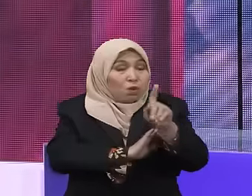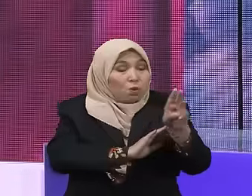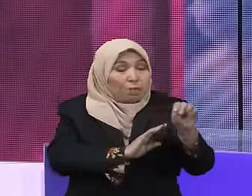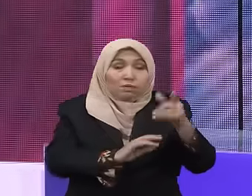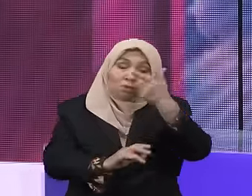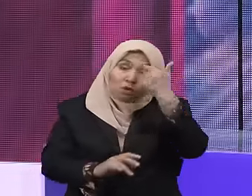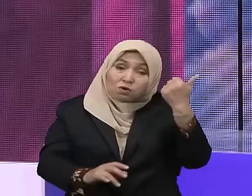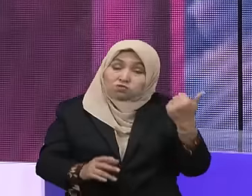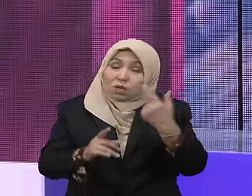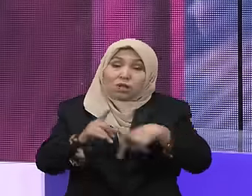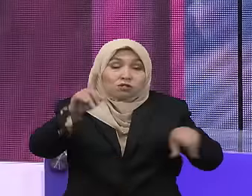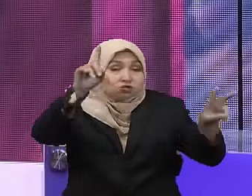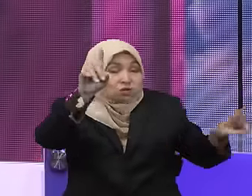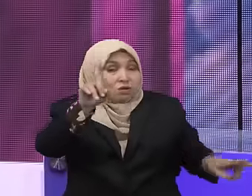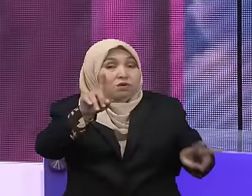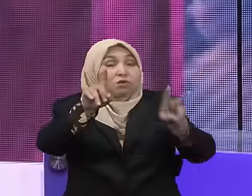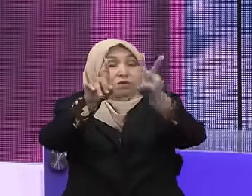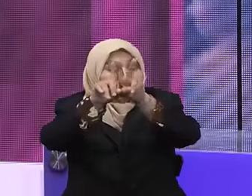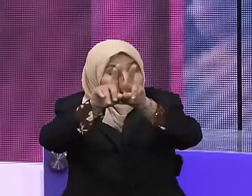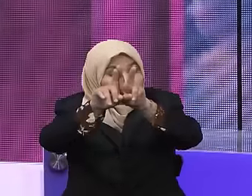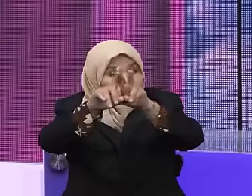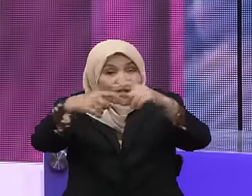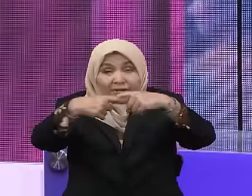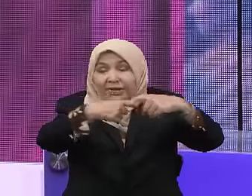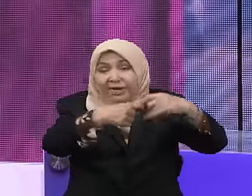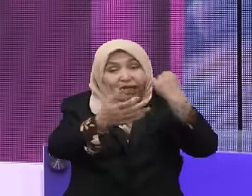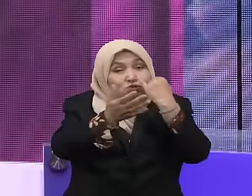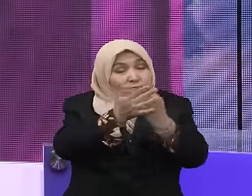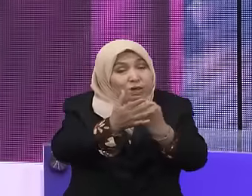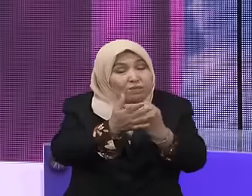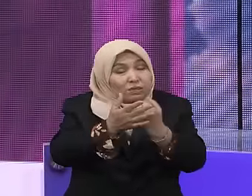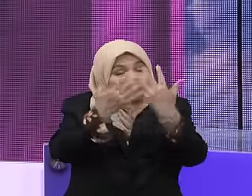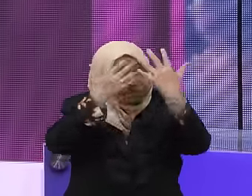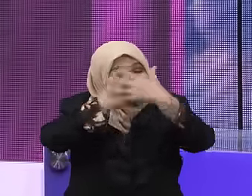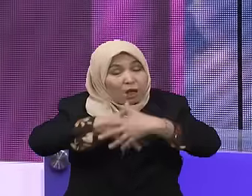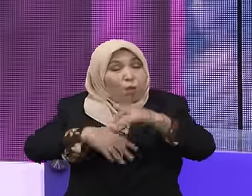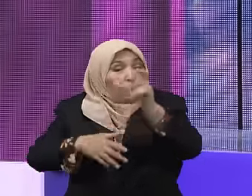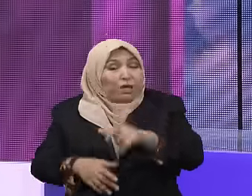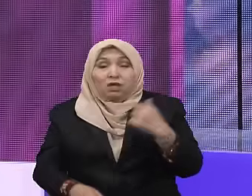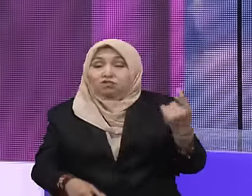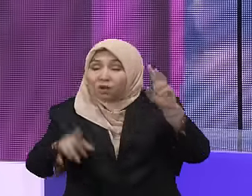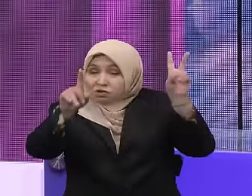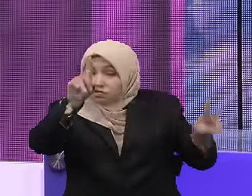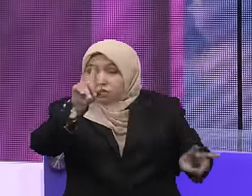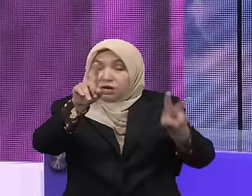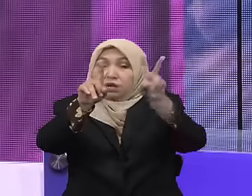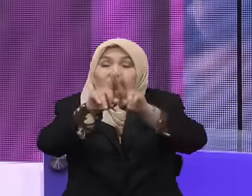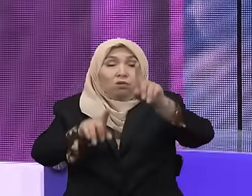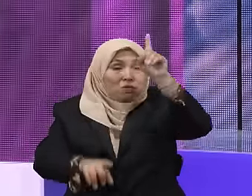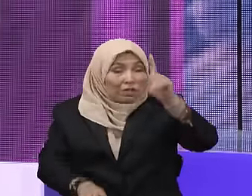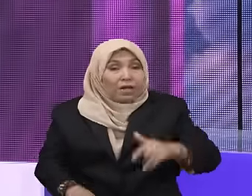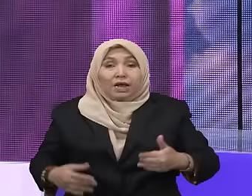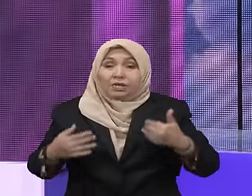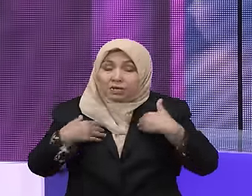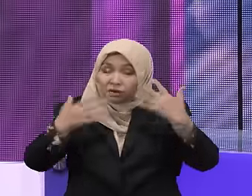Kerana bila syirik dikaitkan dengan kezaliman, zoom itu maksudnya gelap. Orang yang selalu syirikkan Allah, dia akan berada